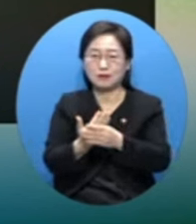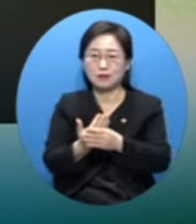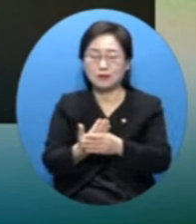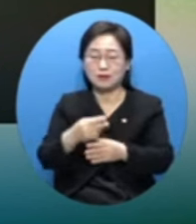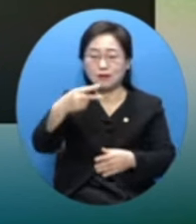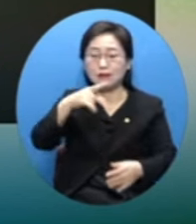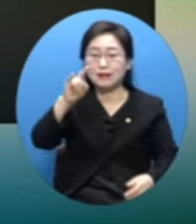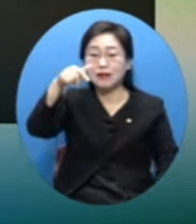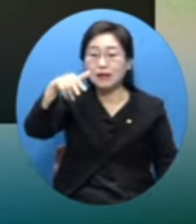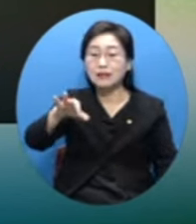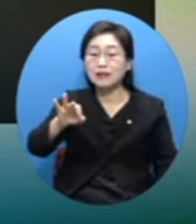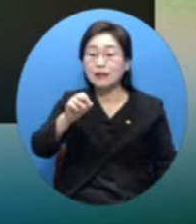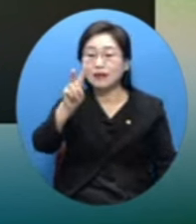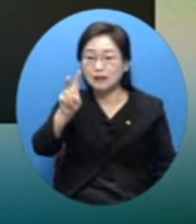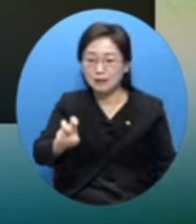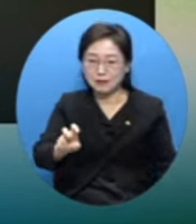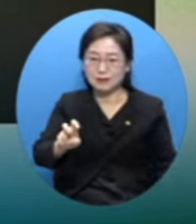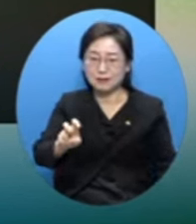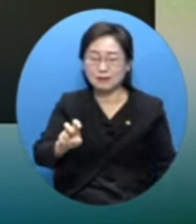대장암이었습니다.